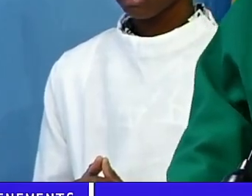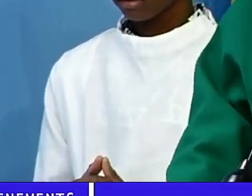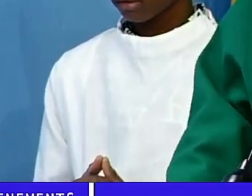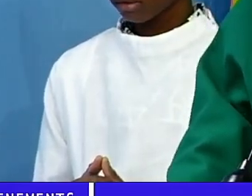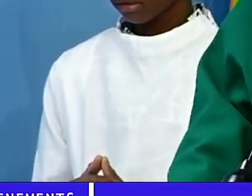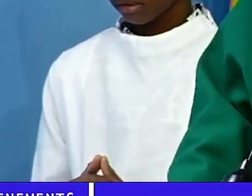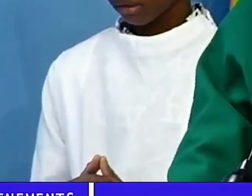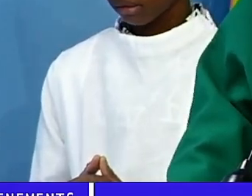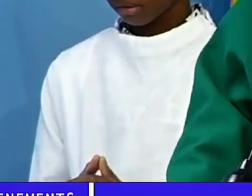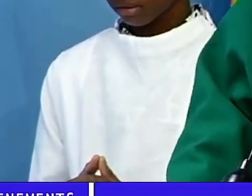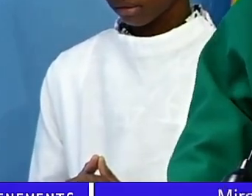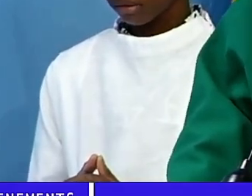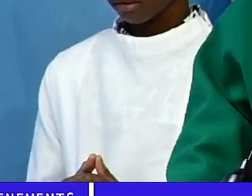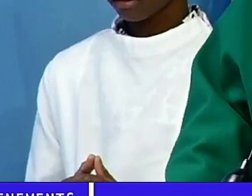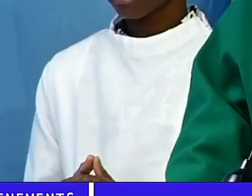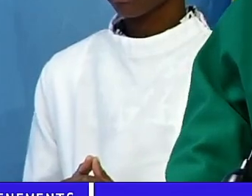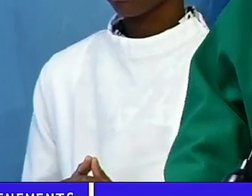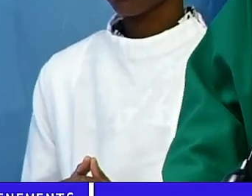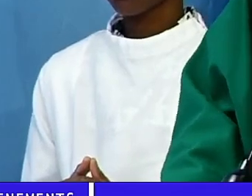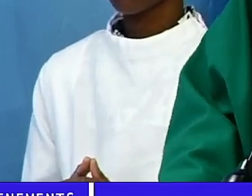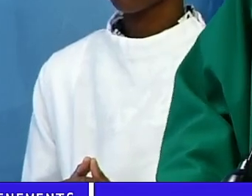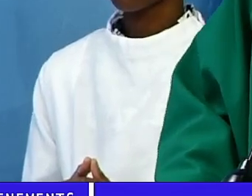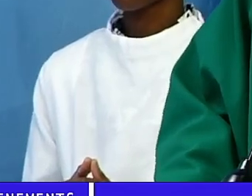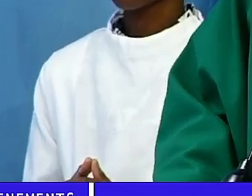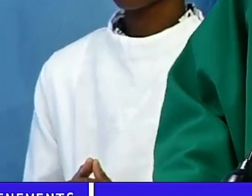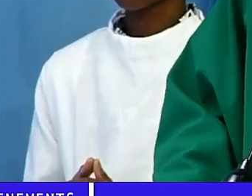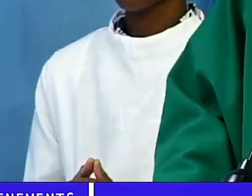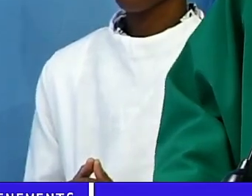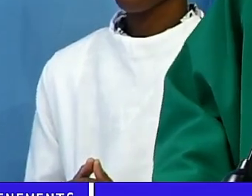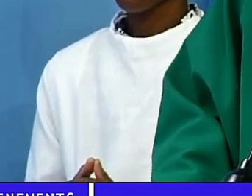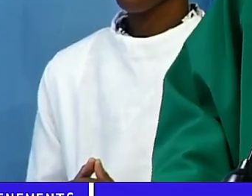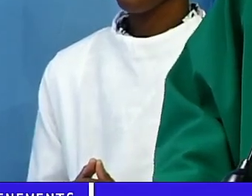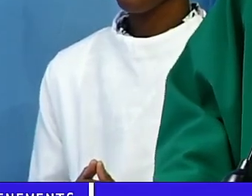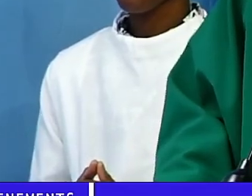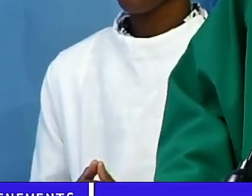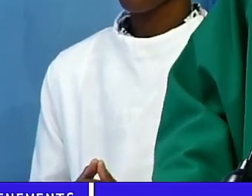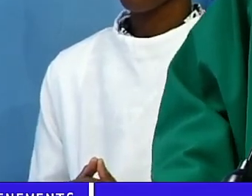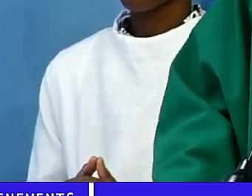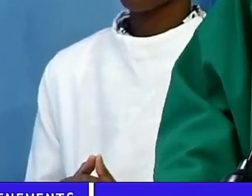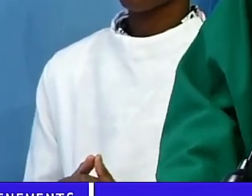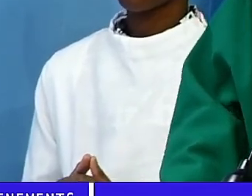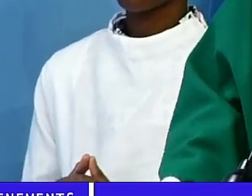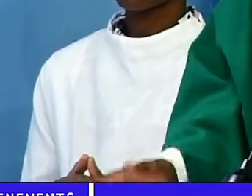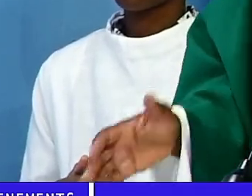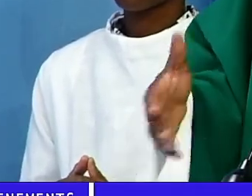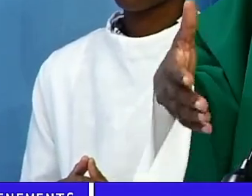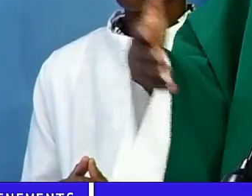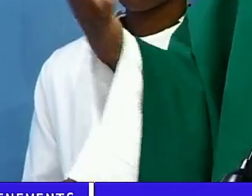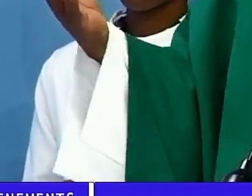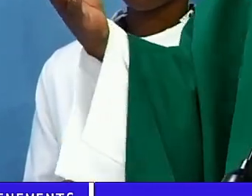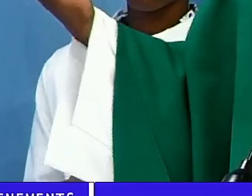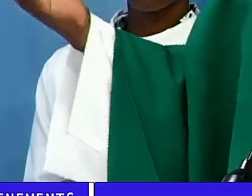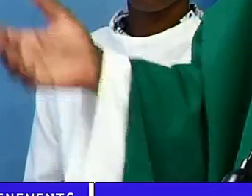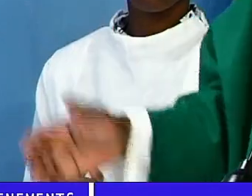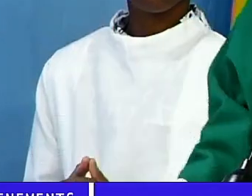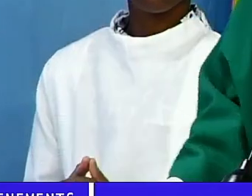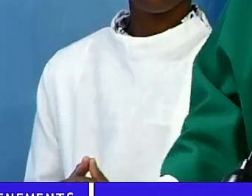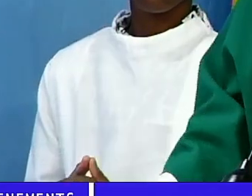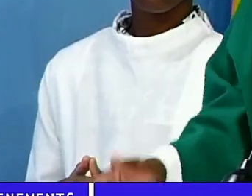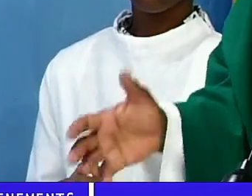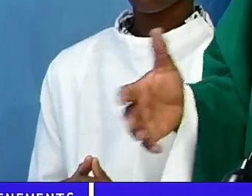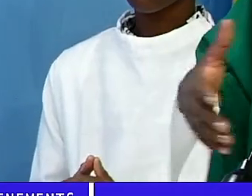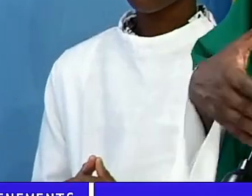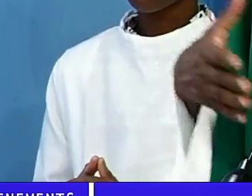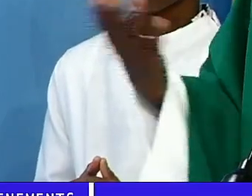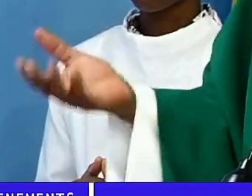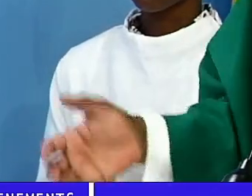Haïti, particulièrement Port-au-Prince, les contrôler, frère Maxemio. Donc nous ne savons pas comment semaine ça a pralé, nous ne